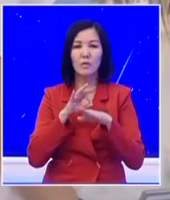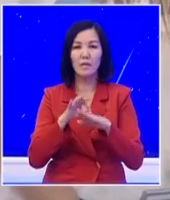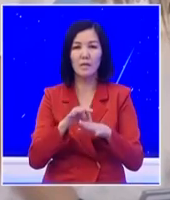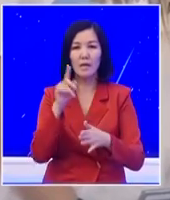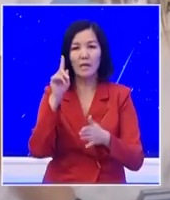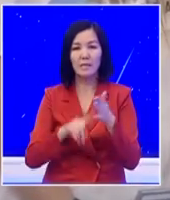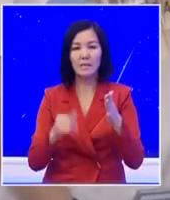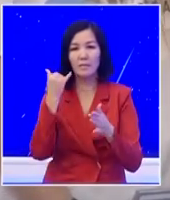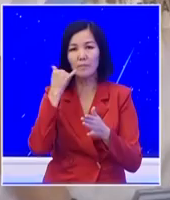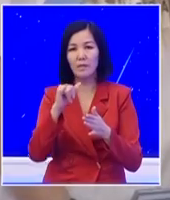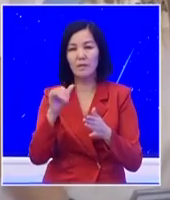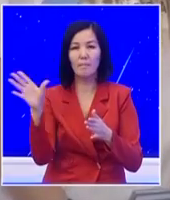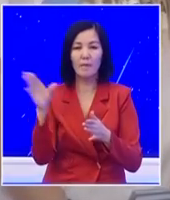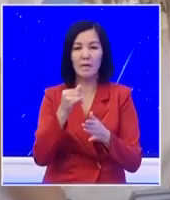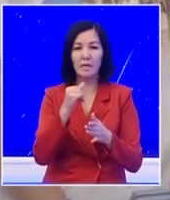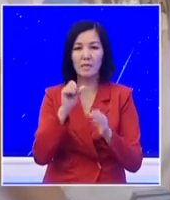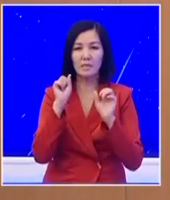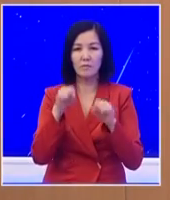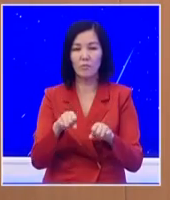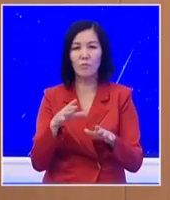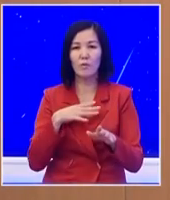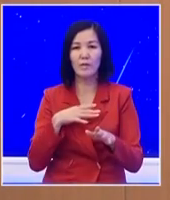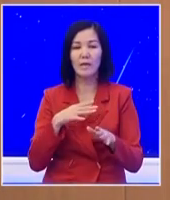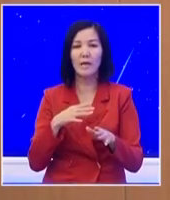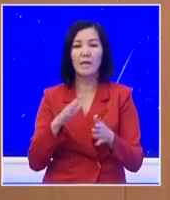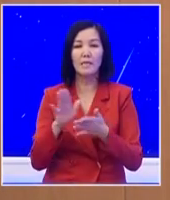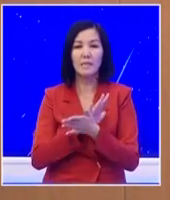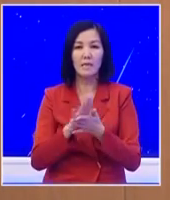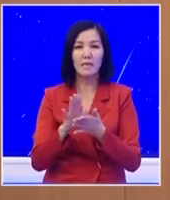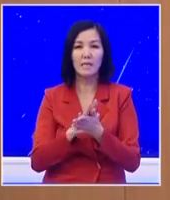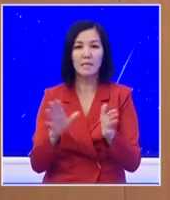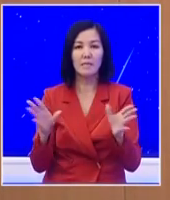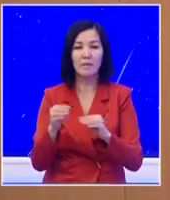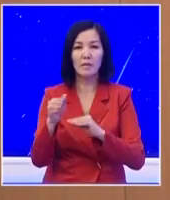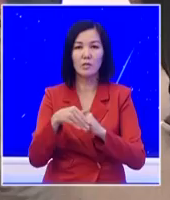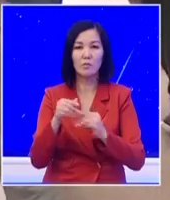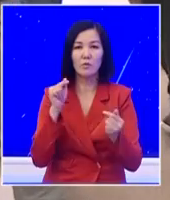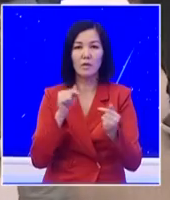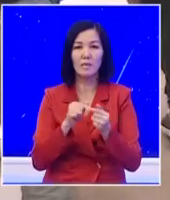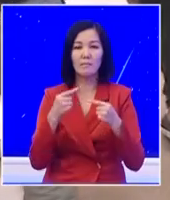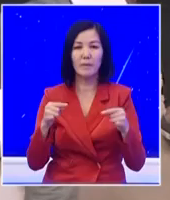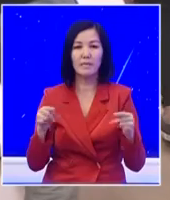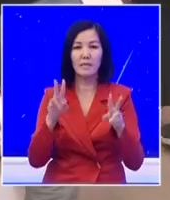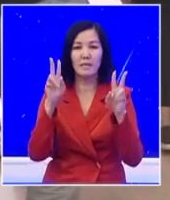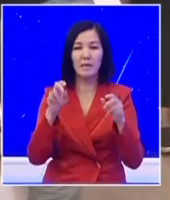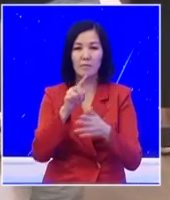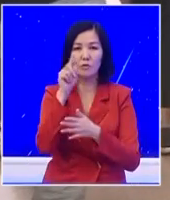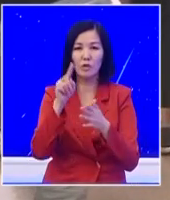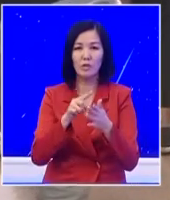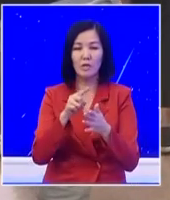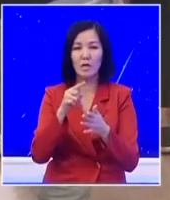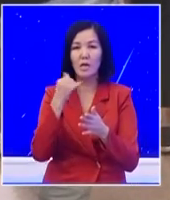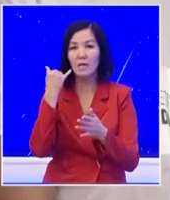Сенім телефонына кез келген абонент нөмірінен хабарласу тегін. Сыбайлас жемқорлық мәселесі емес, басқа да тақырыптарда да